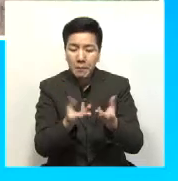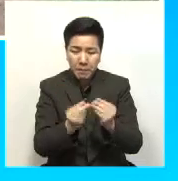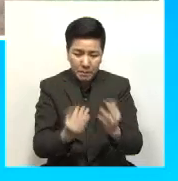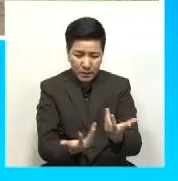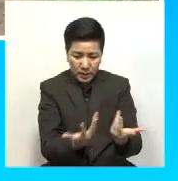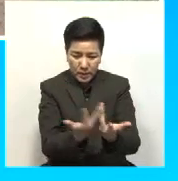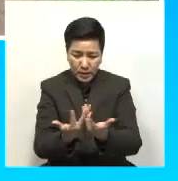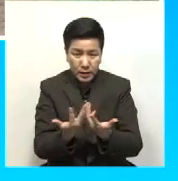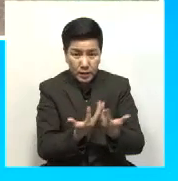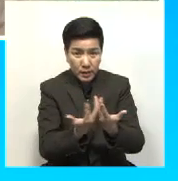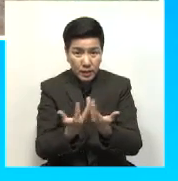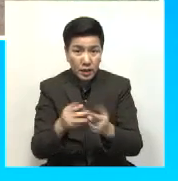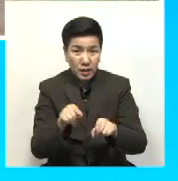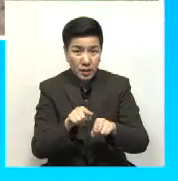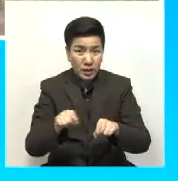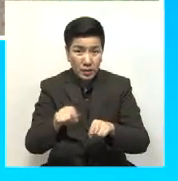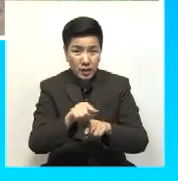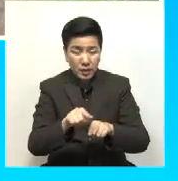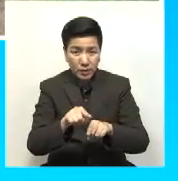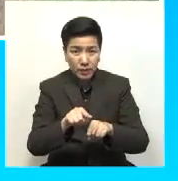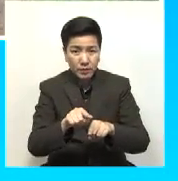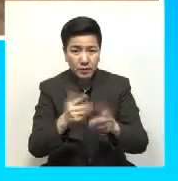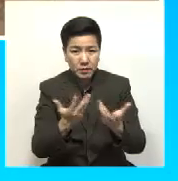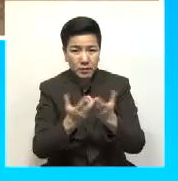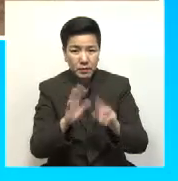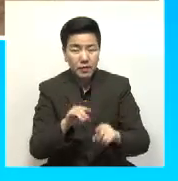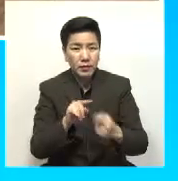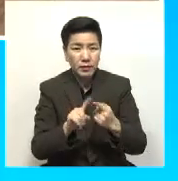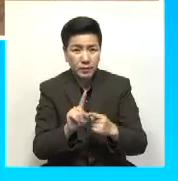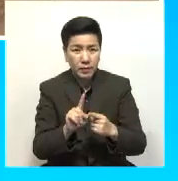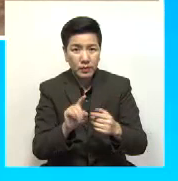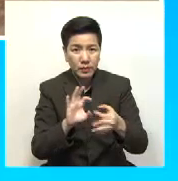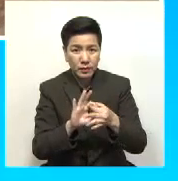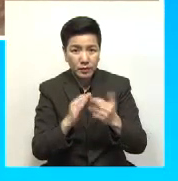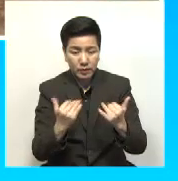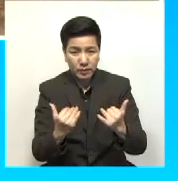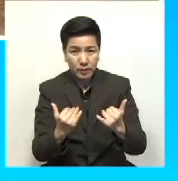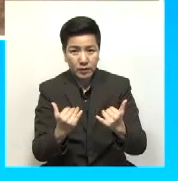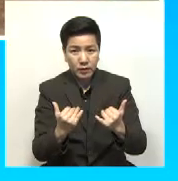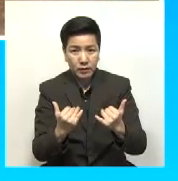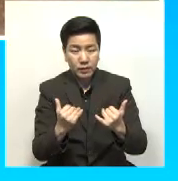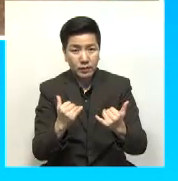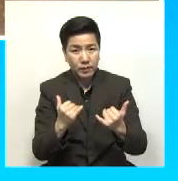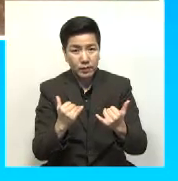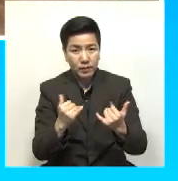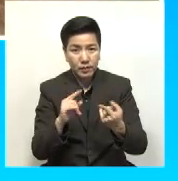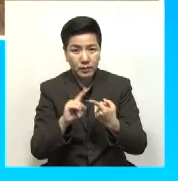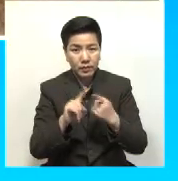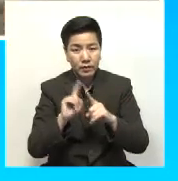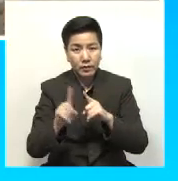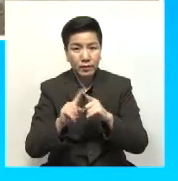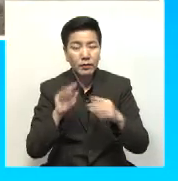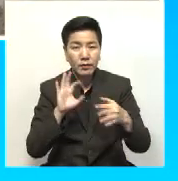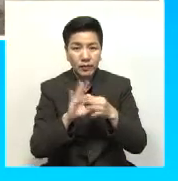มันเริ่มเป็นลักษณะของพืชเดี่ยวมากไร่ข้าวโพดเป็นพวกต้นทางอะไรมากกว่า